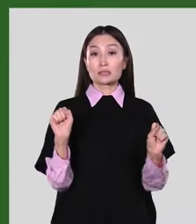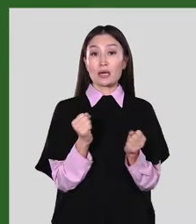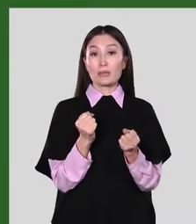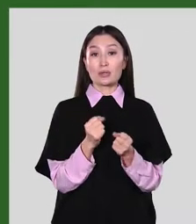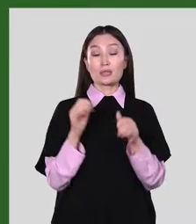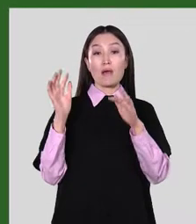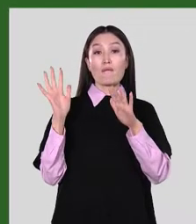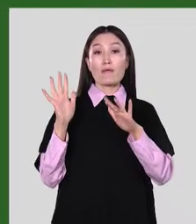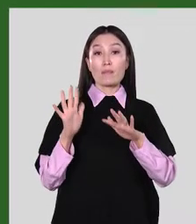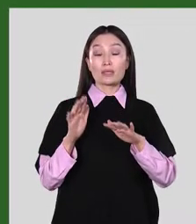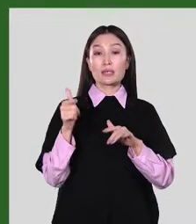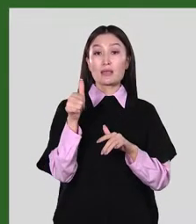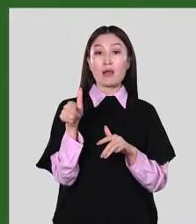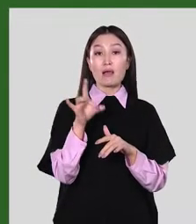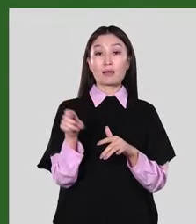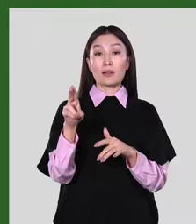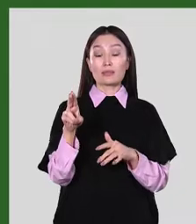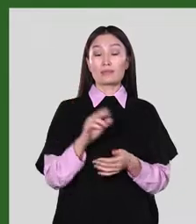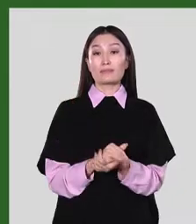выпадения града